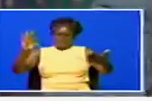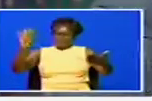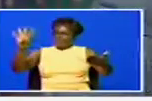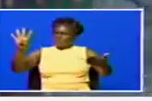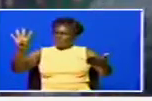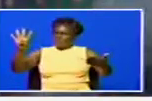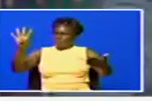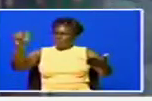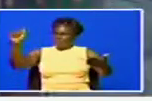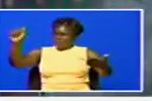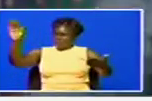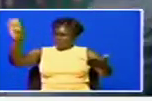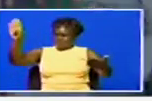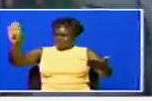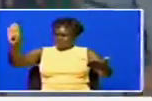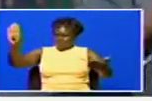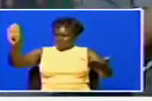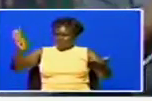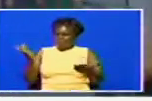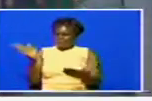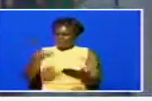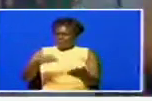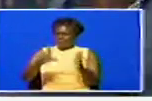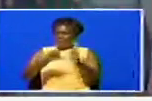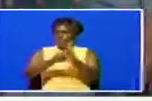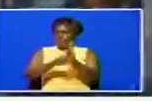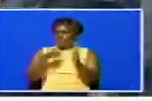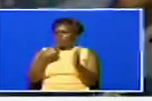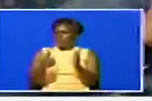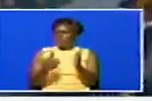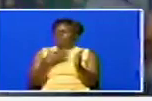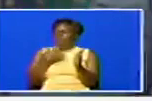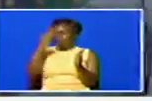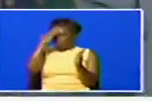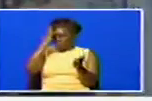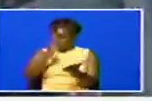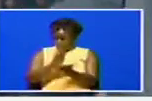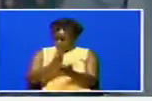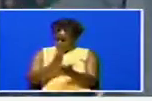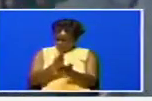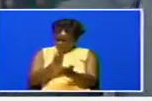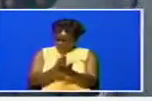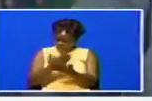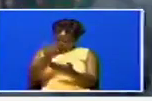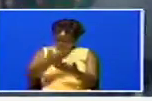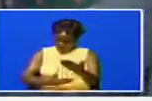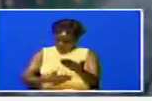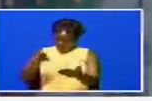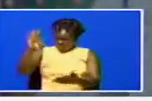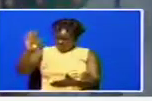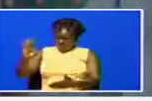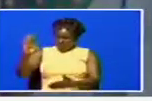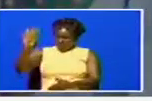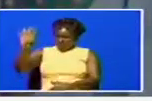B. Na tukisema, tukirudi hata kwenye sheria, tutasema kama tunataka kujua ukweli, tuangalie form 34.